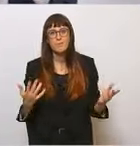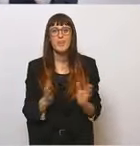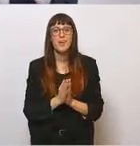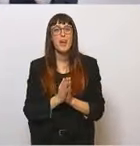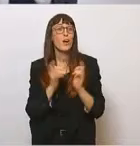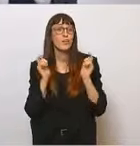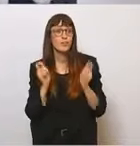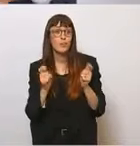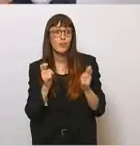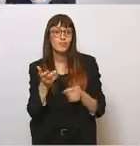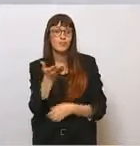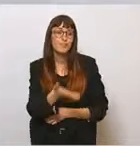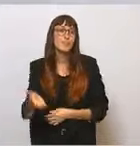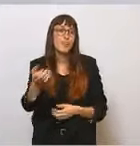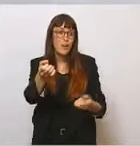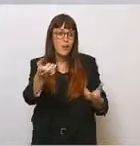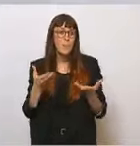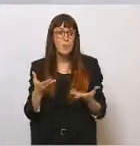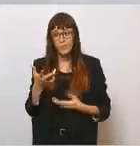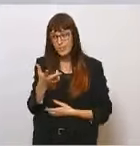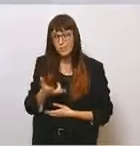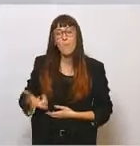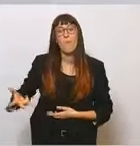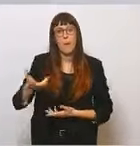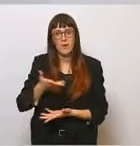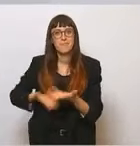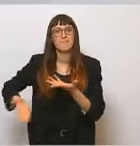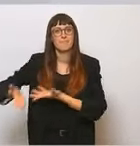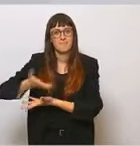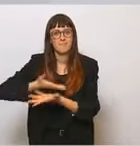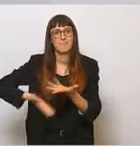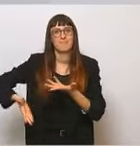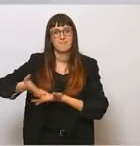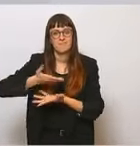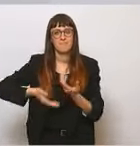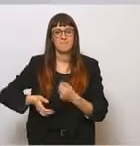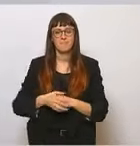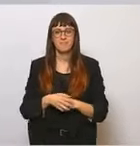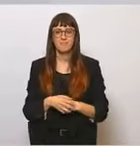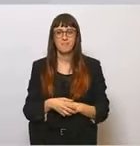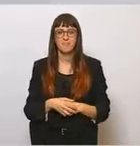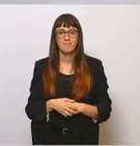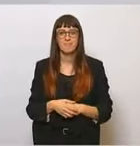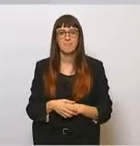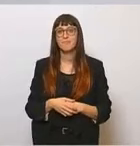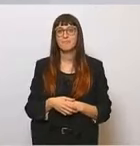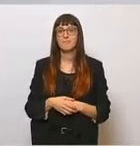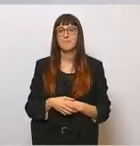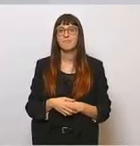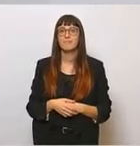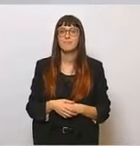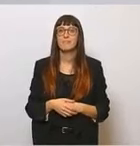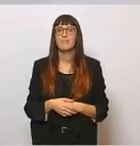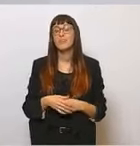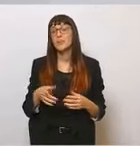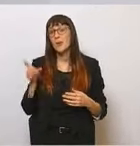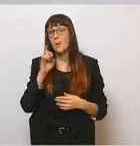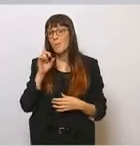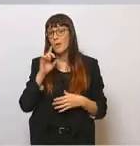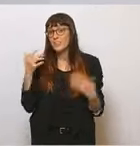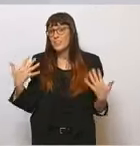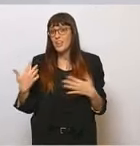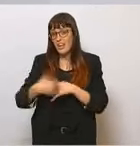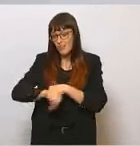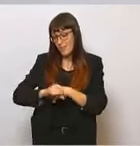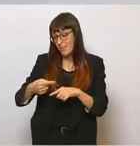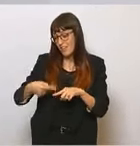puisque la teneur de la discussion est à peu près le prolongement de ce dont nous avons discuté la semaine dernière.